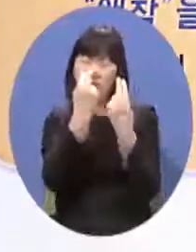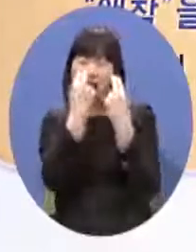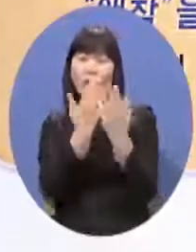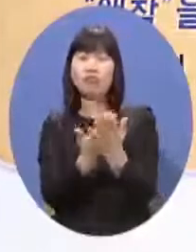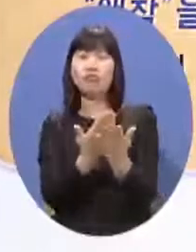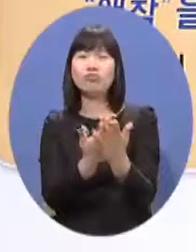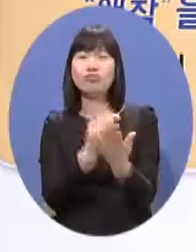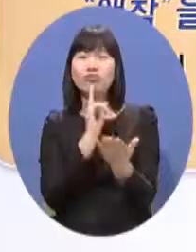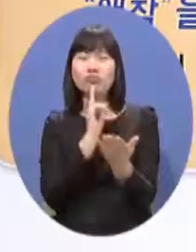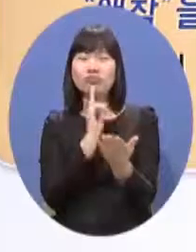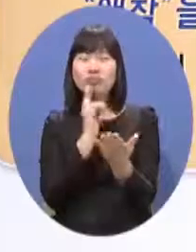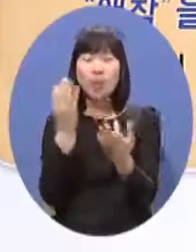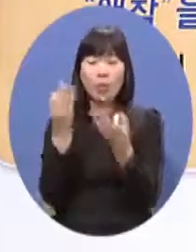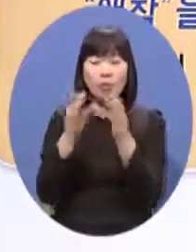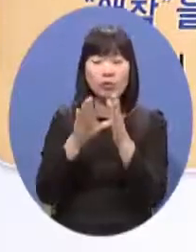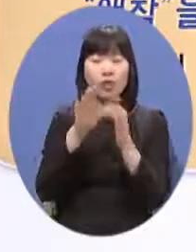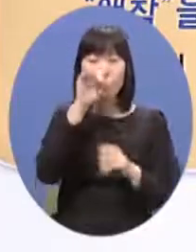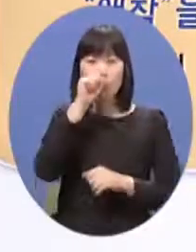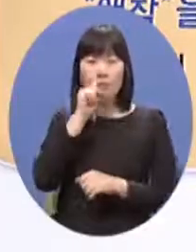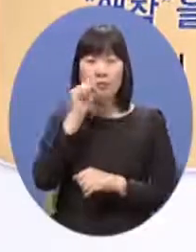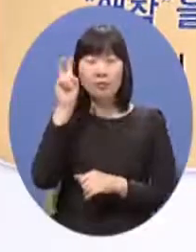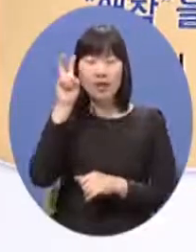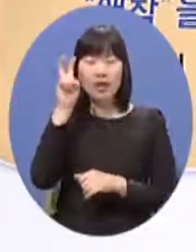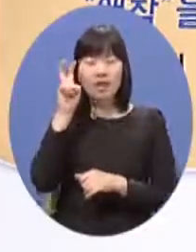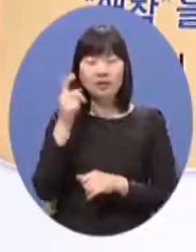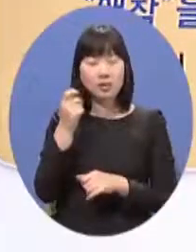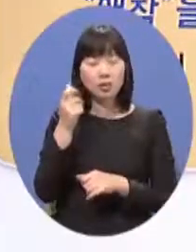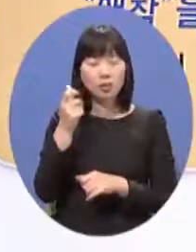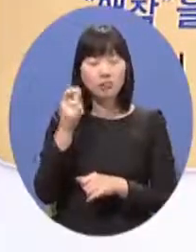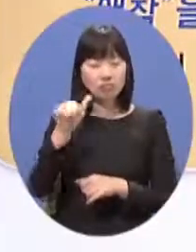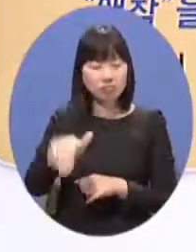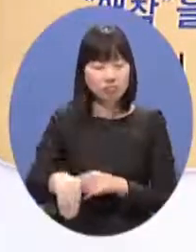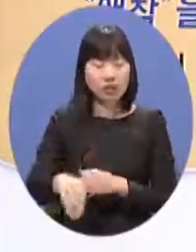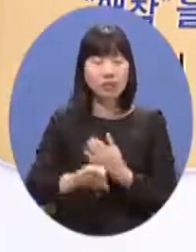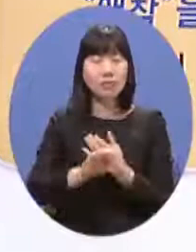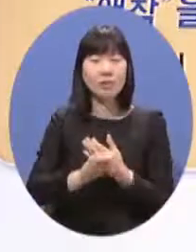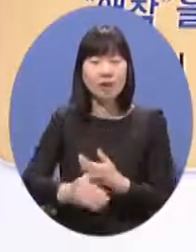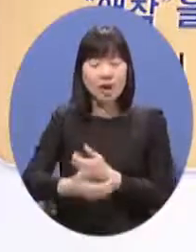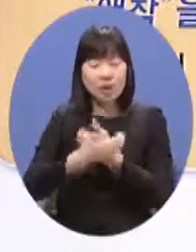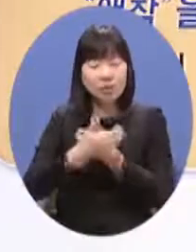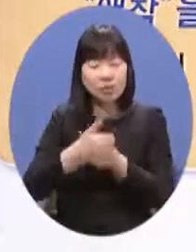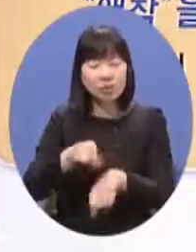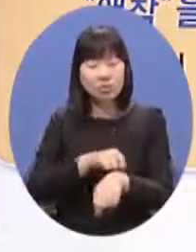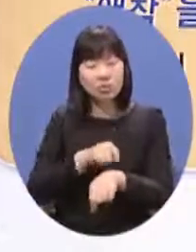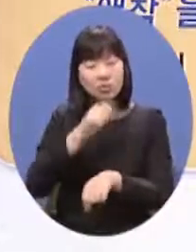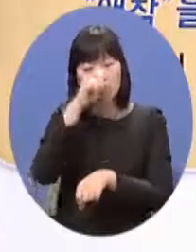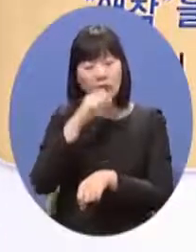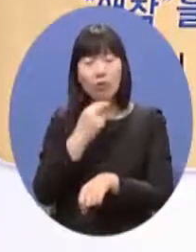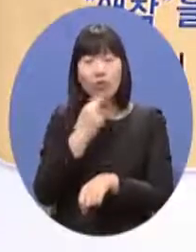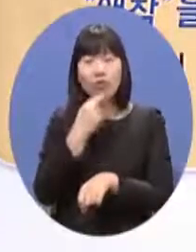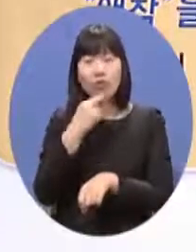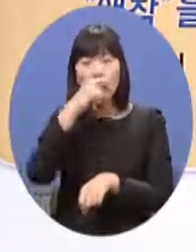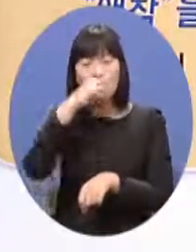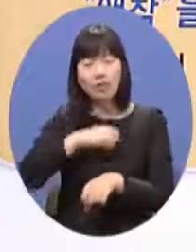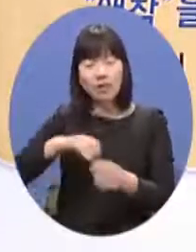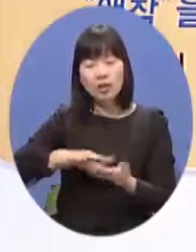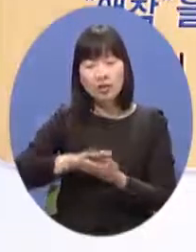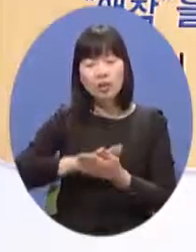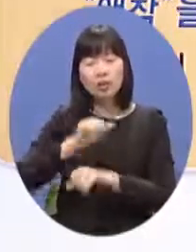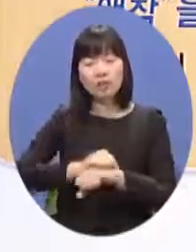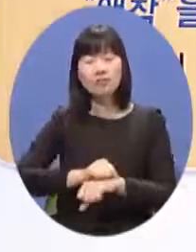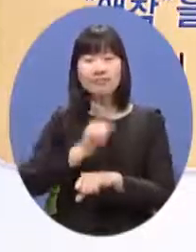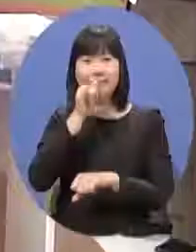쳐다봐줬으면 하고 봐줬을 때 좋아하고 이게 네. 낮은 아이들은 안아줘도 그렇게 썩 좋아하지 않습니다. 그리고 혼자 놀이를